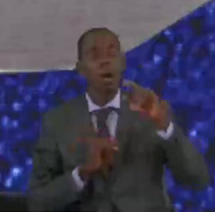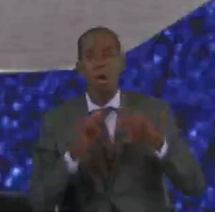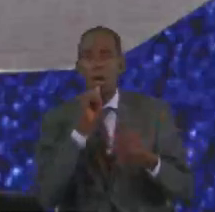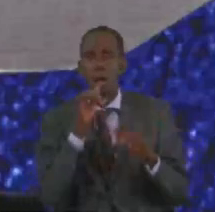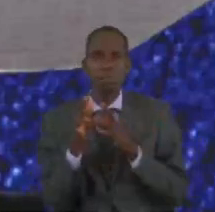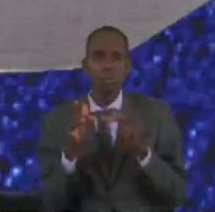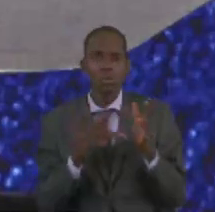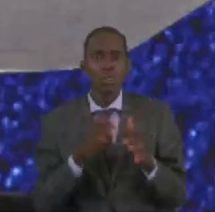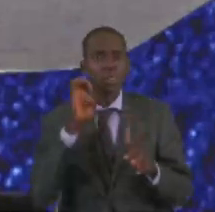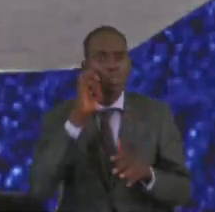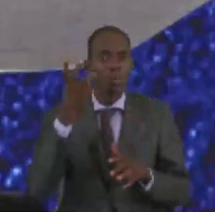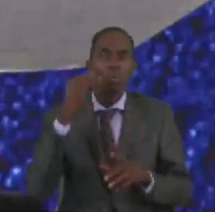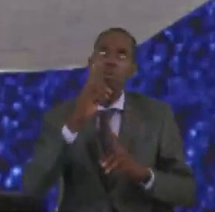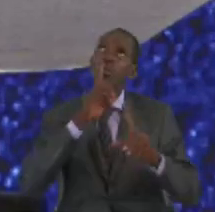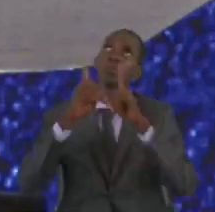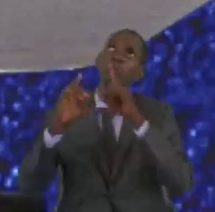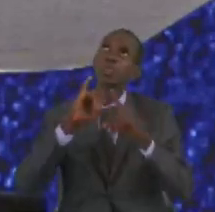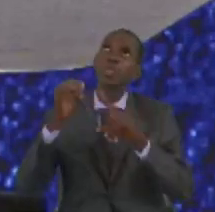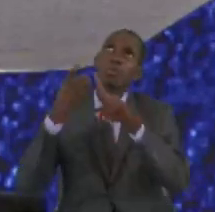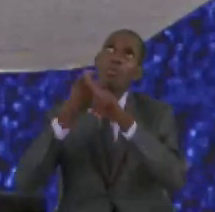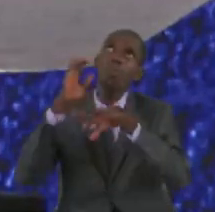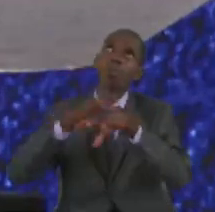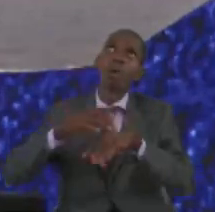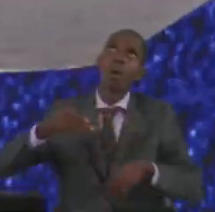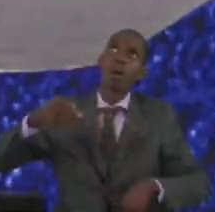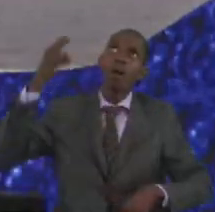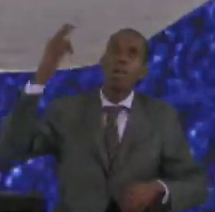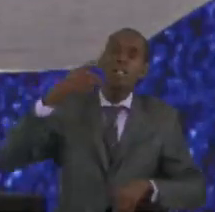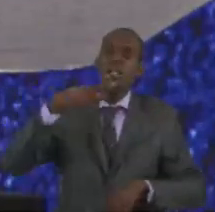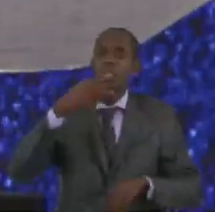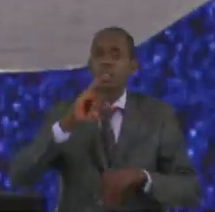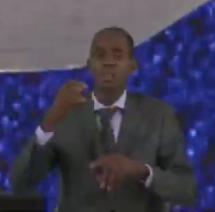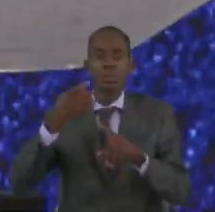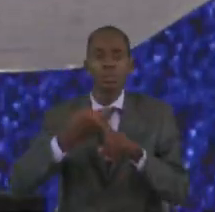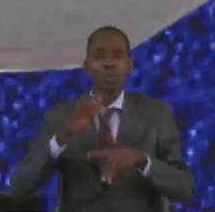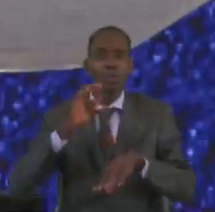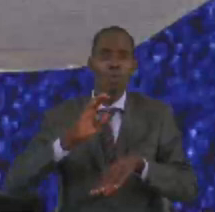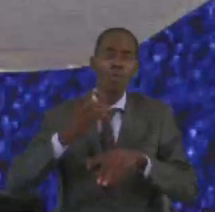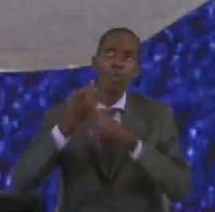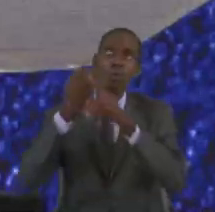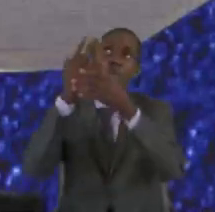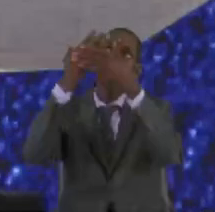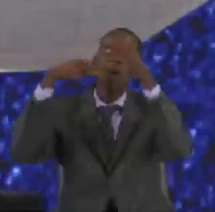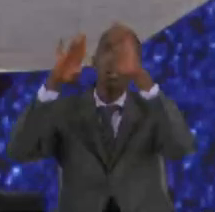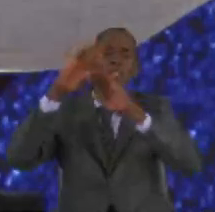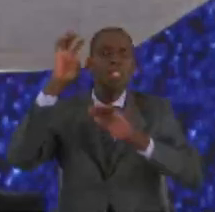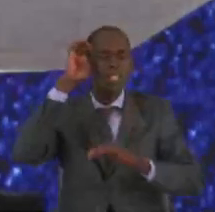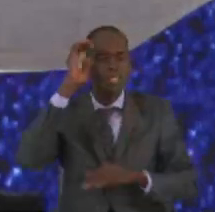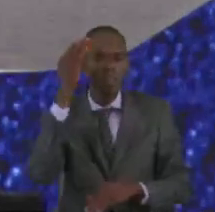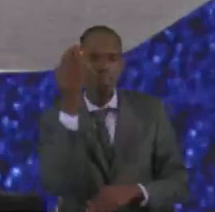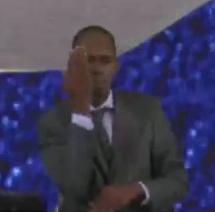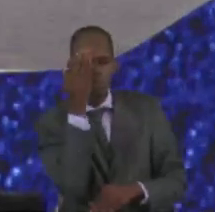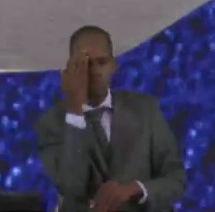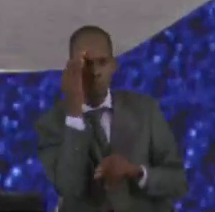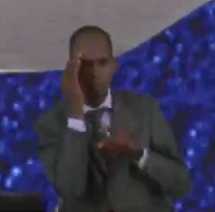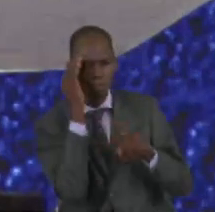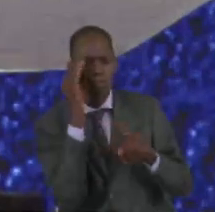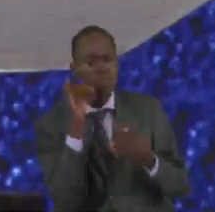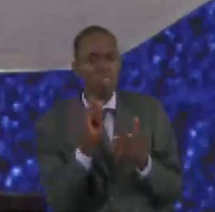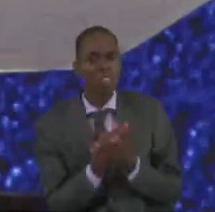Jésus. » Alors, il parlait d'en haut, il parlait du ciel. Il